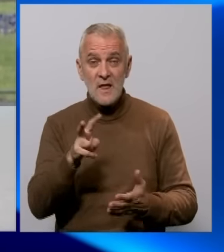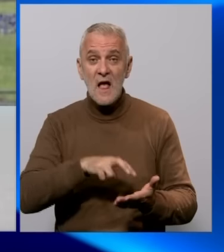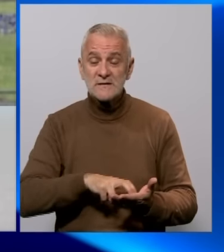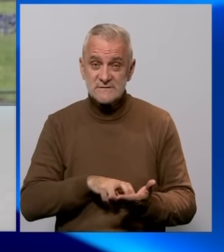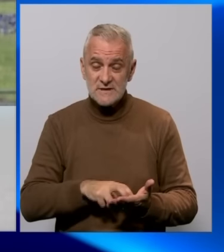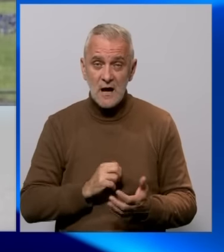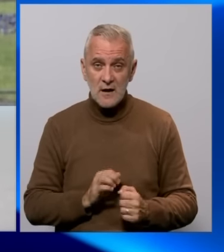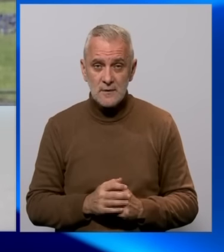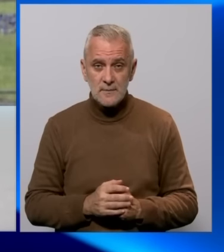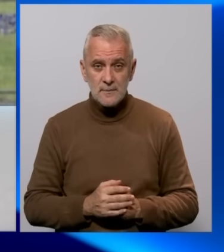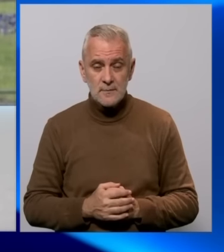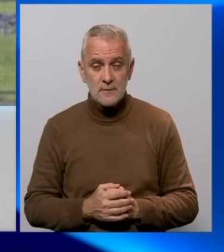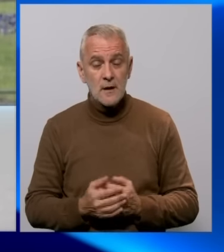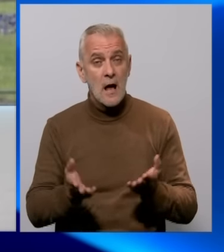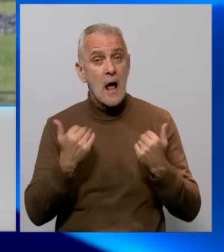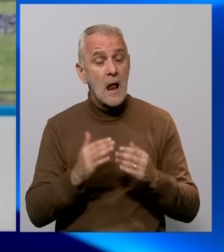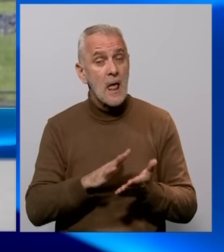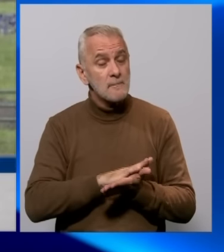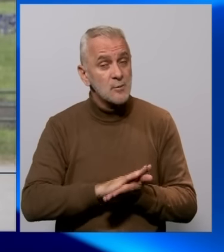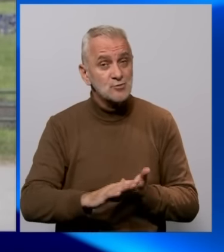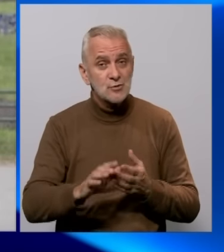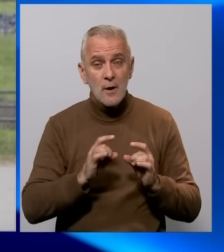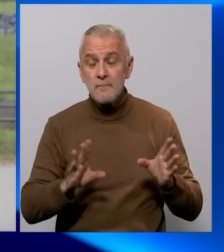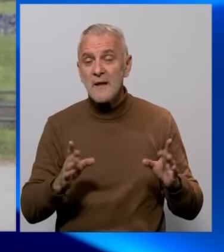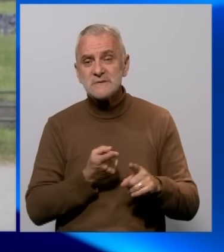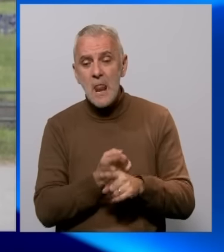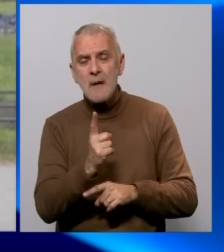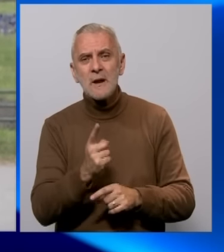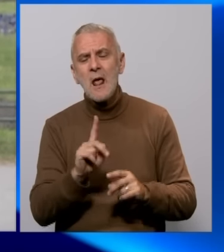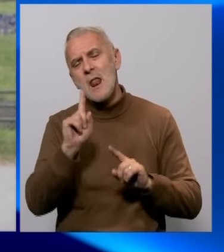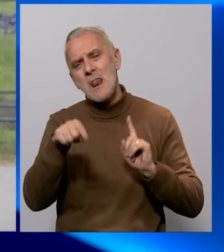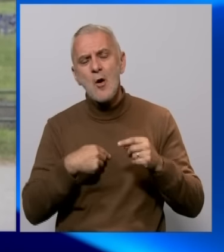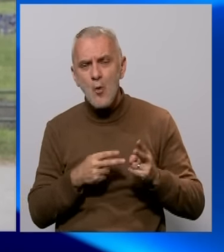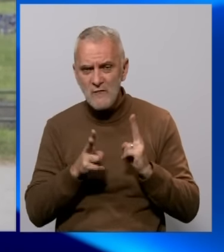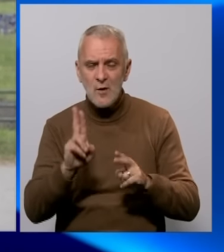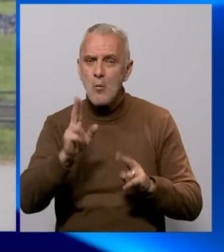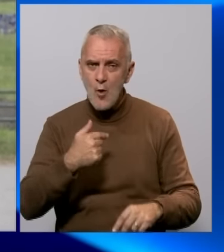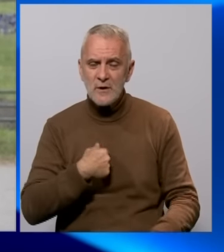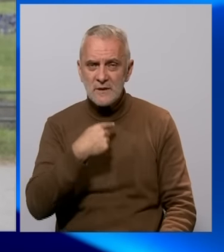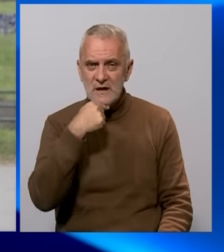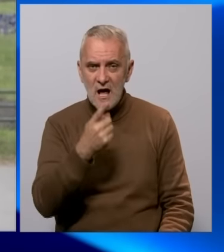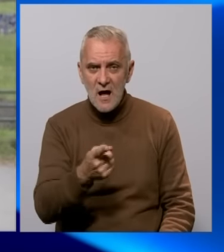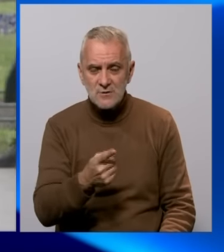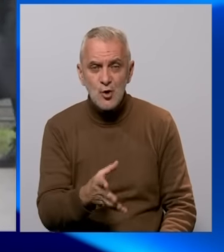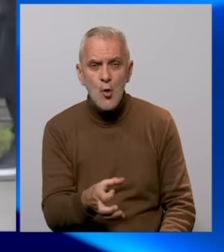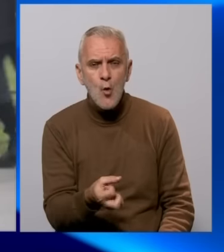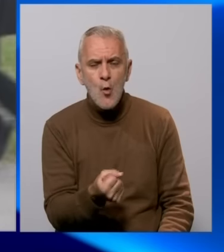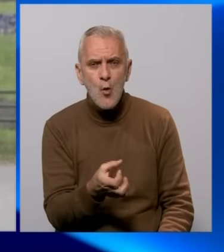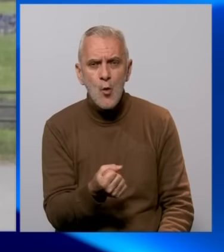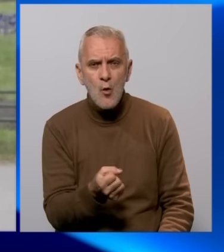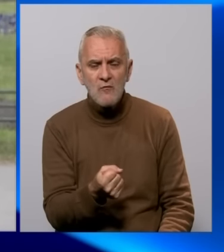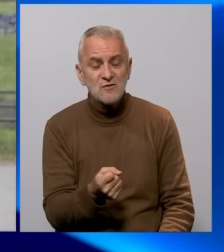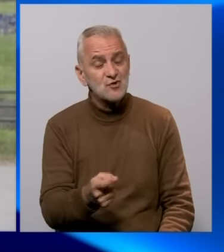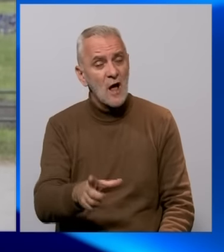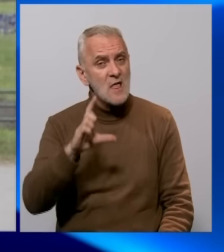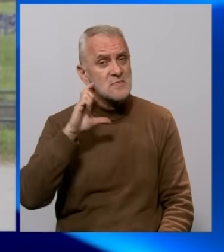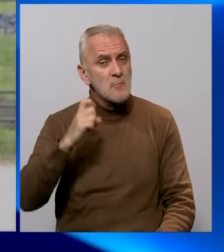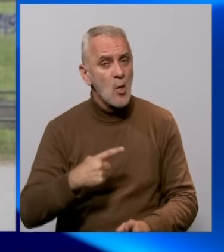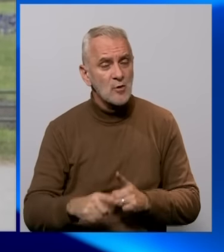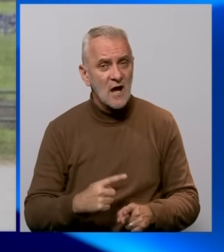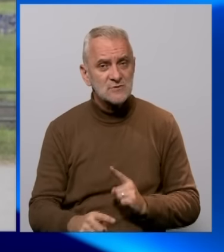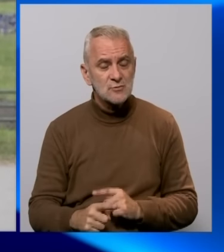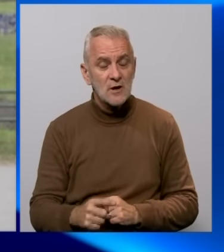realan, ali prosto bez namere da ikoga uvredim, moram da kažem, kukavičluk sa debelim razlogom i